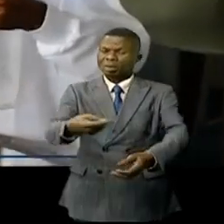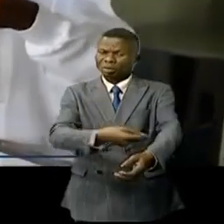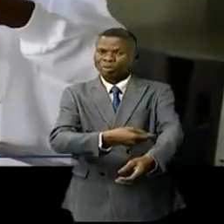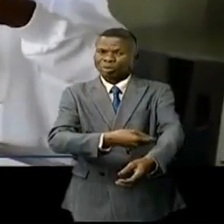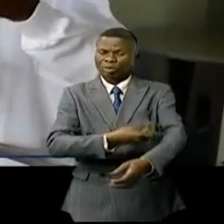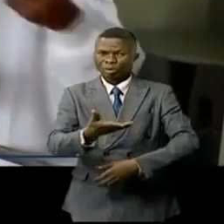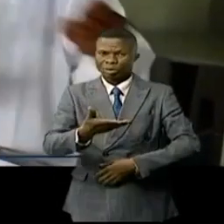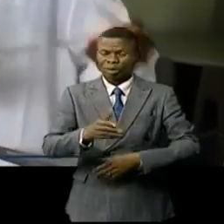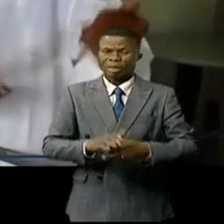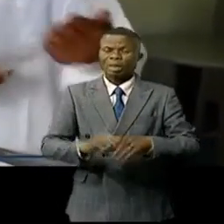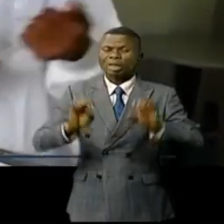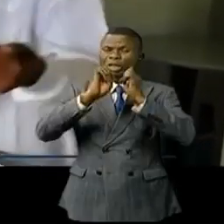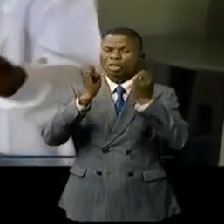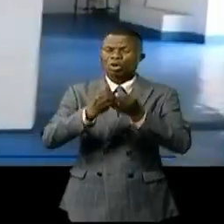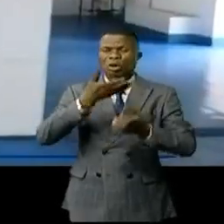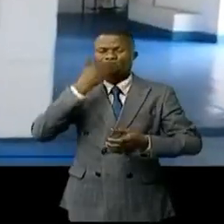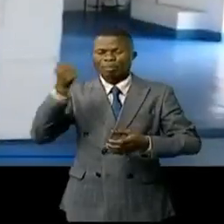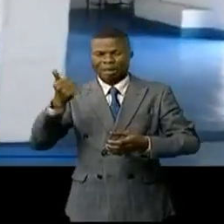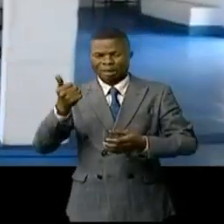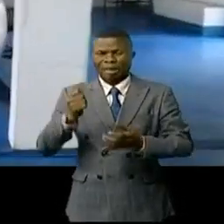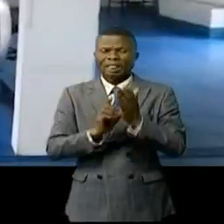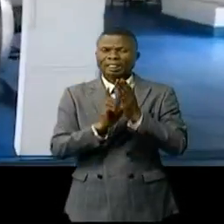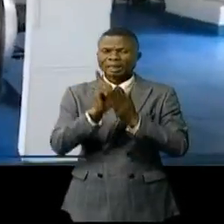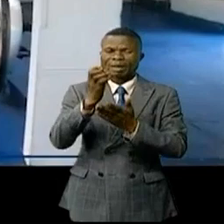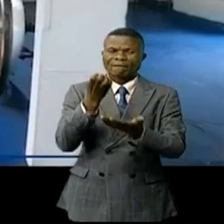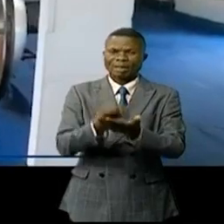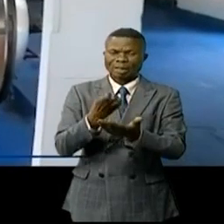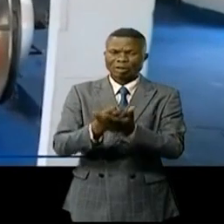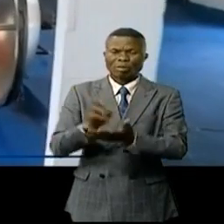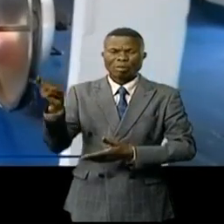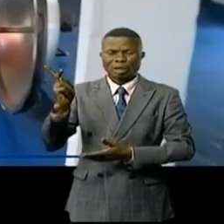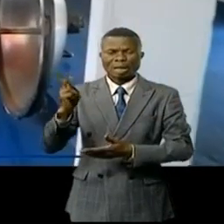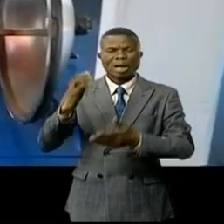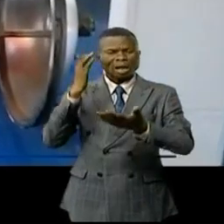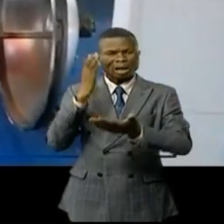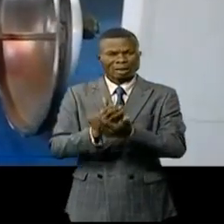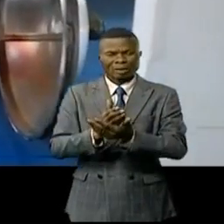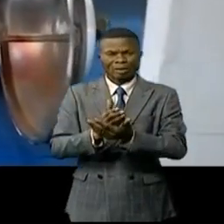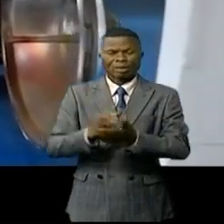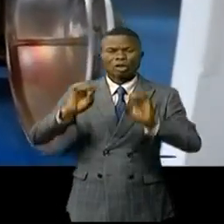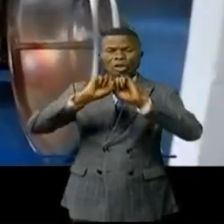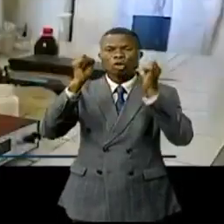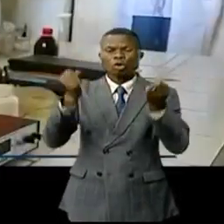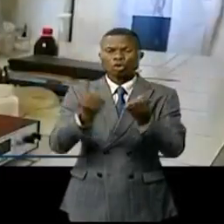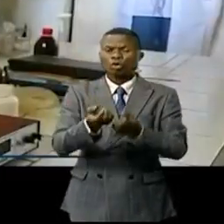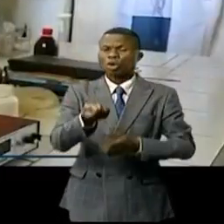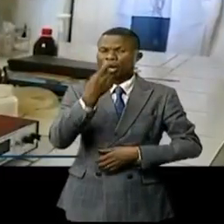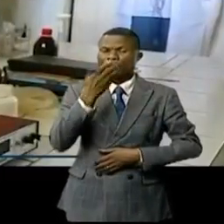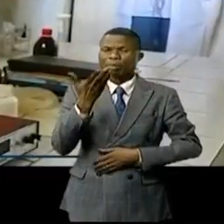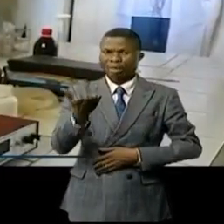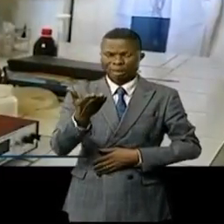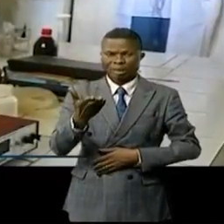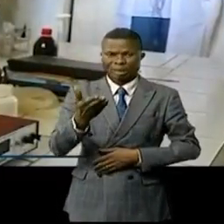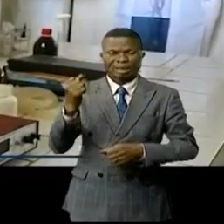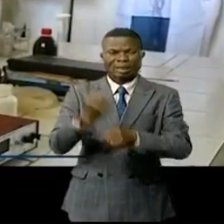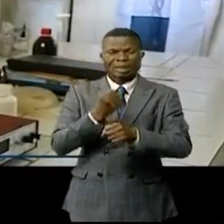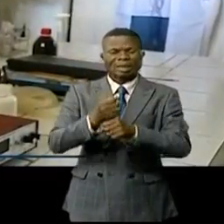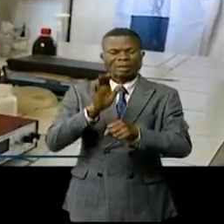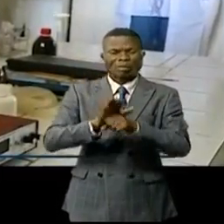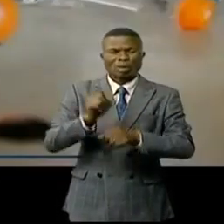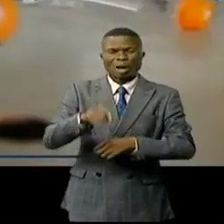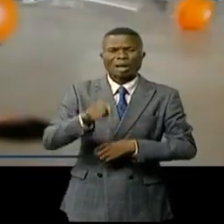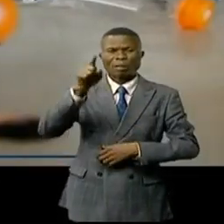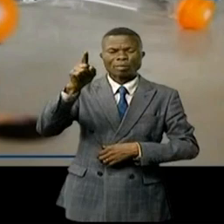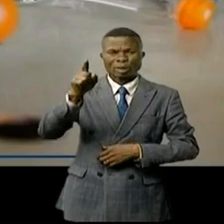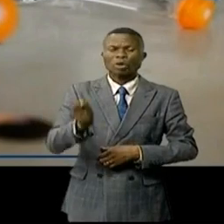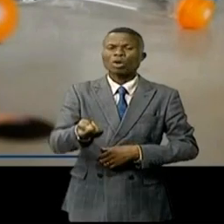Un des fleurons de l'économie du Kasaï oriental est presque à l'arrêt. La Biopharco, qui dans le beau temps avait une capacité de production d'un million de